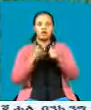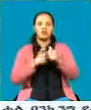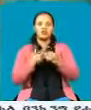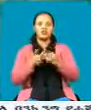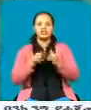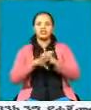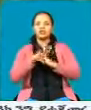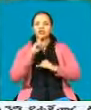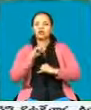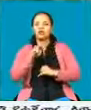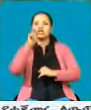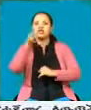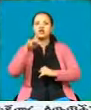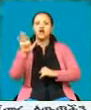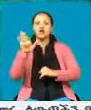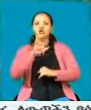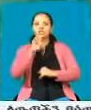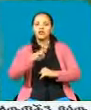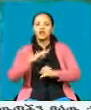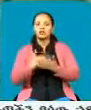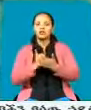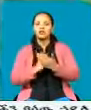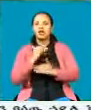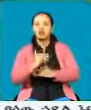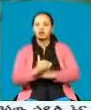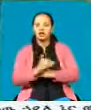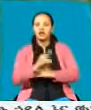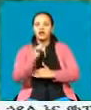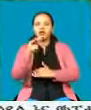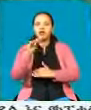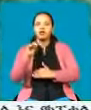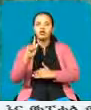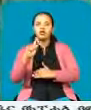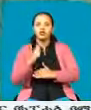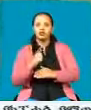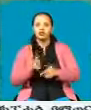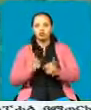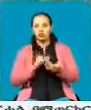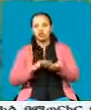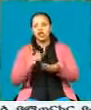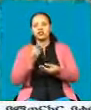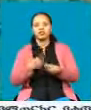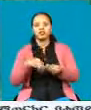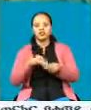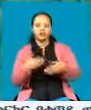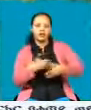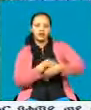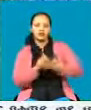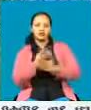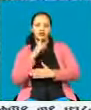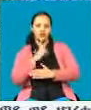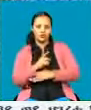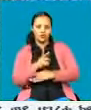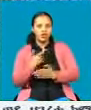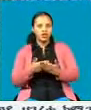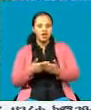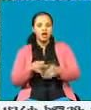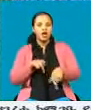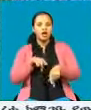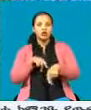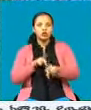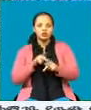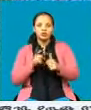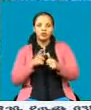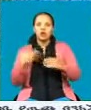ዘርፍ ነው። ዳጉሳ ከምርትነቱ ባሻገር ለመኖነት የሚውሉ በመሆኑም ሌላ ተጨማሪ የገቢ ምንጭም ነው። ይሄኛውን አርሶ አደሩ ቆርጦ